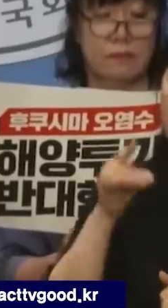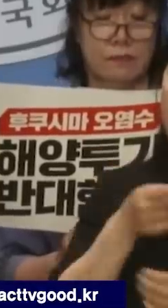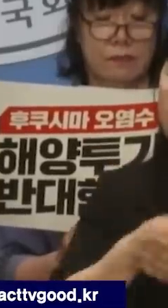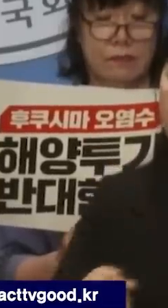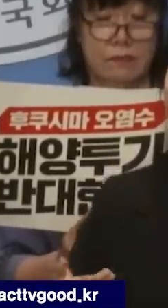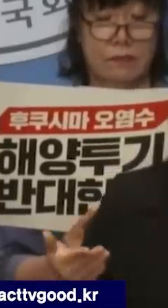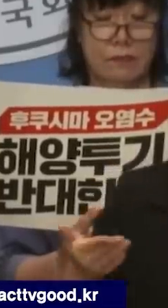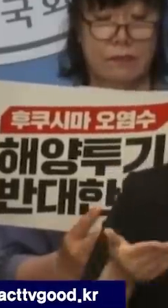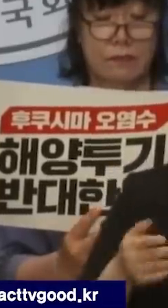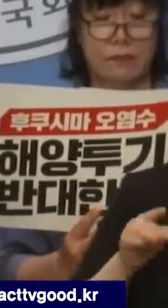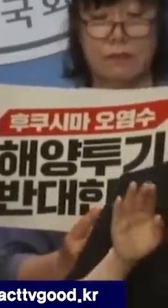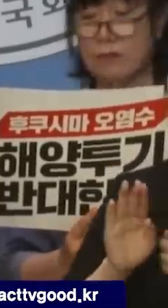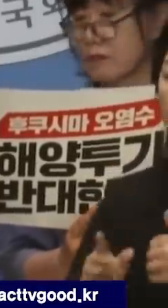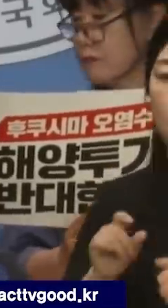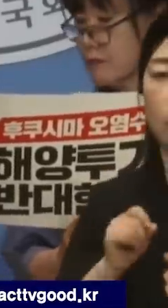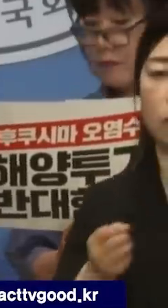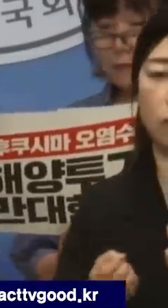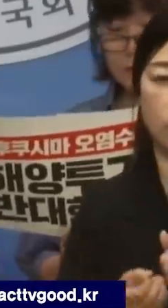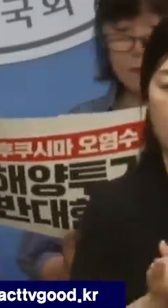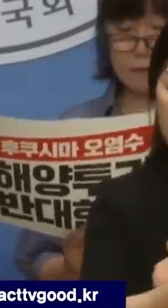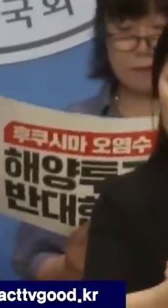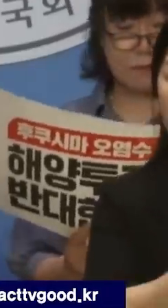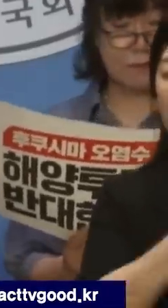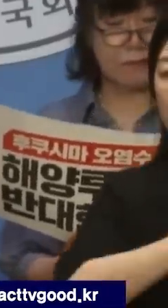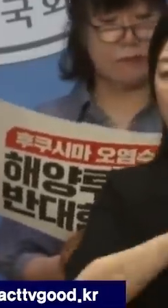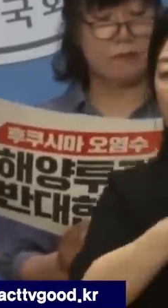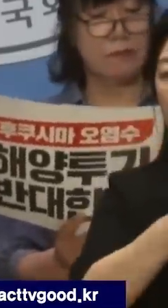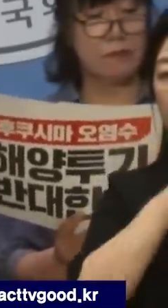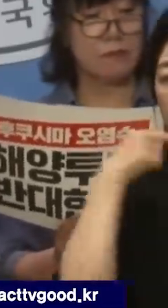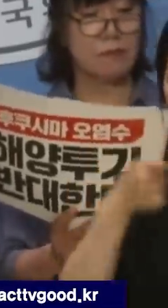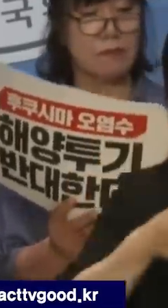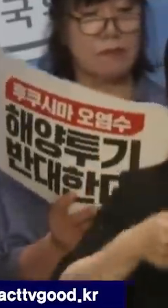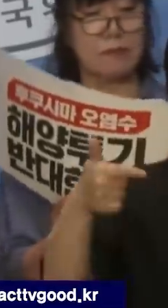찾아오고 점차 더 많은 사람들에게